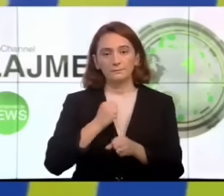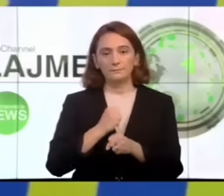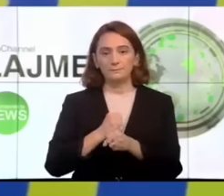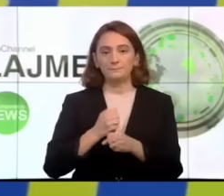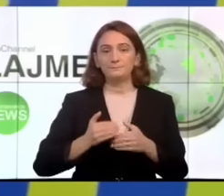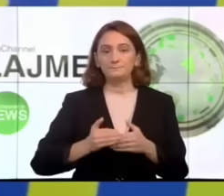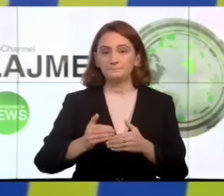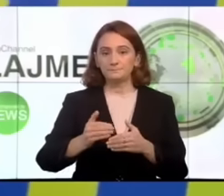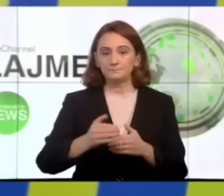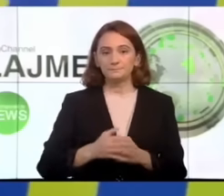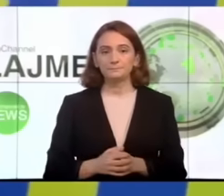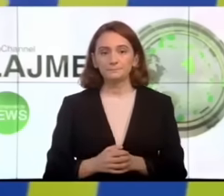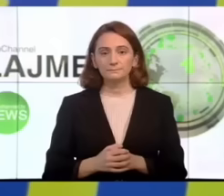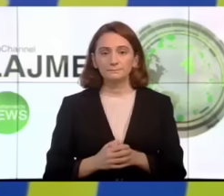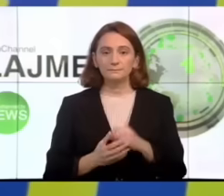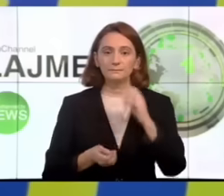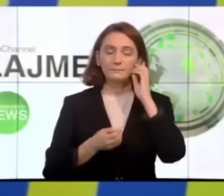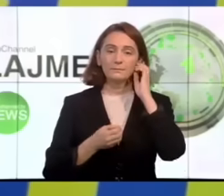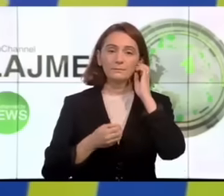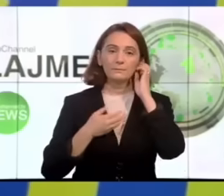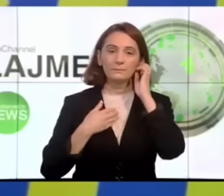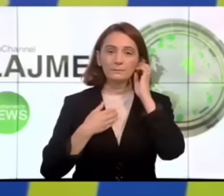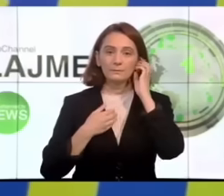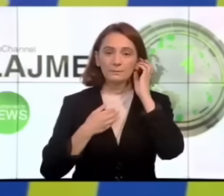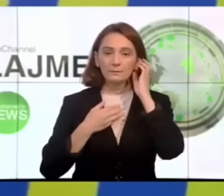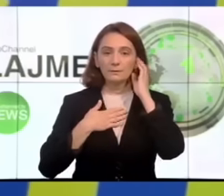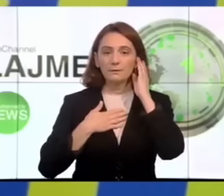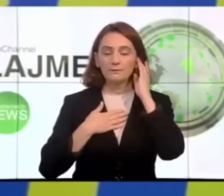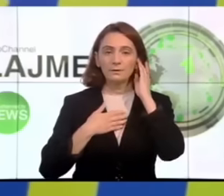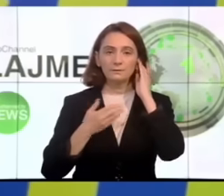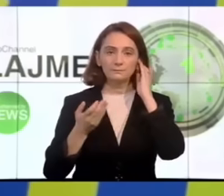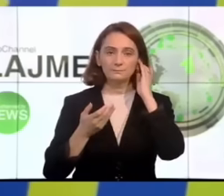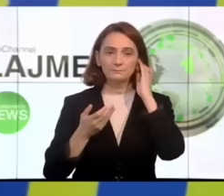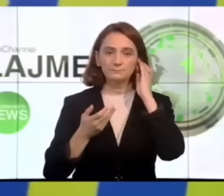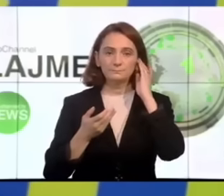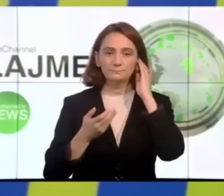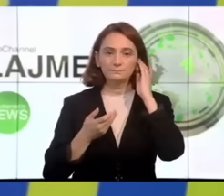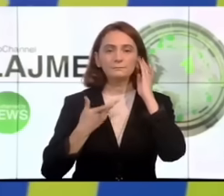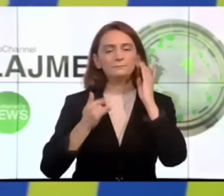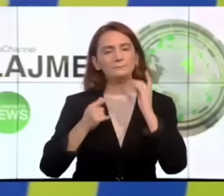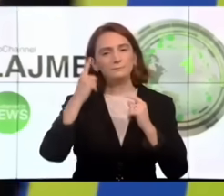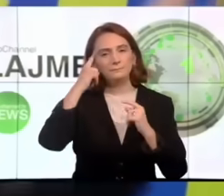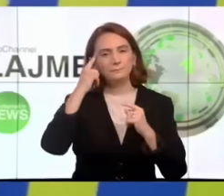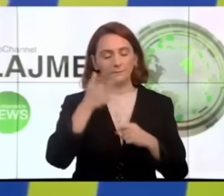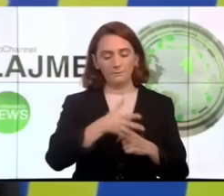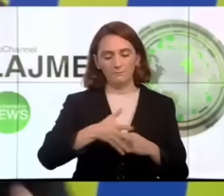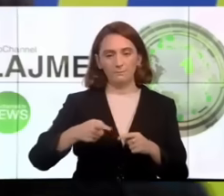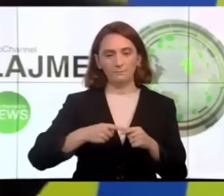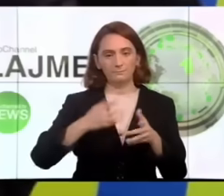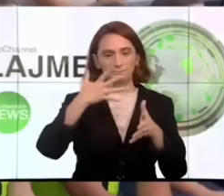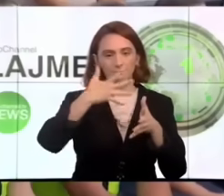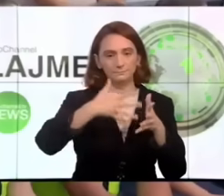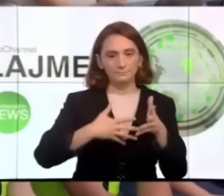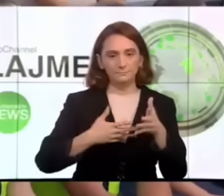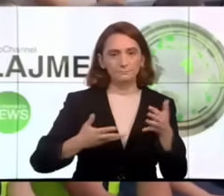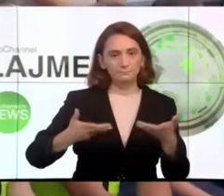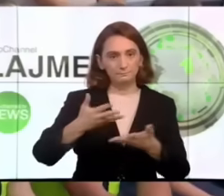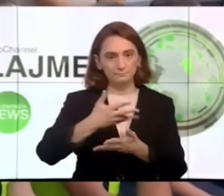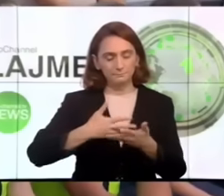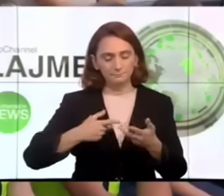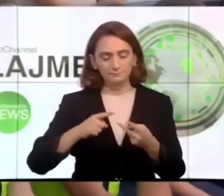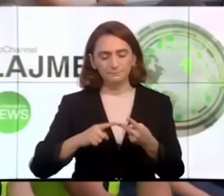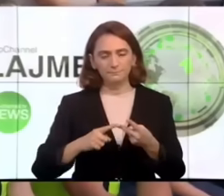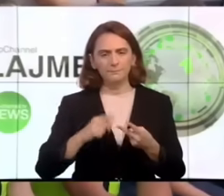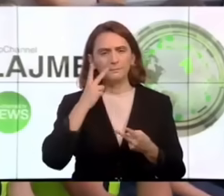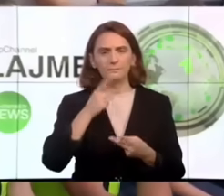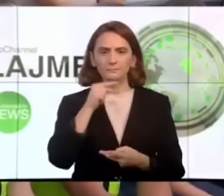Pastaj fillon batërdia e ndotjes të përgjithshme psikologjike të gjithë dynjas, duke thënë ja kshu bëj mësuesit nëpër shkolla,